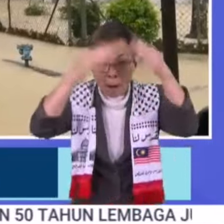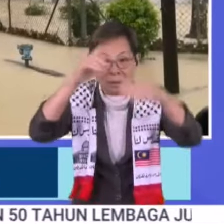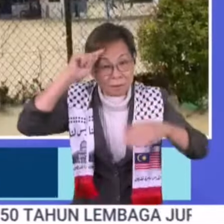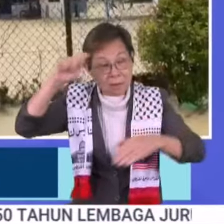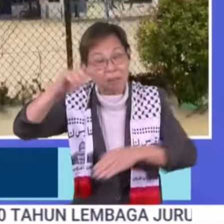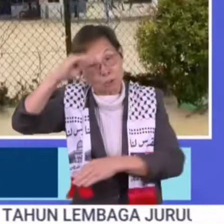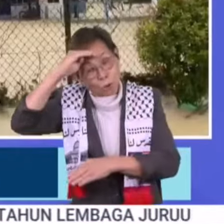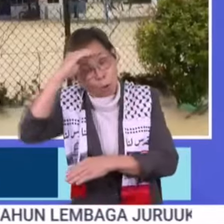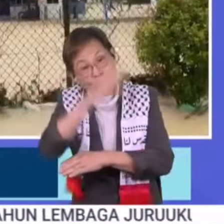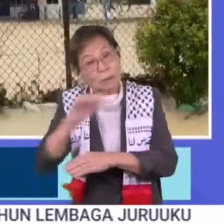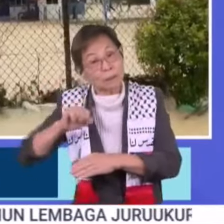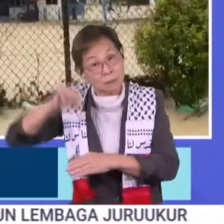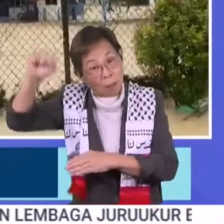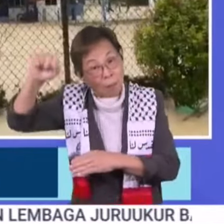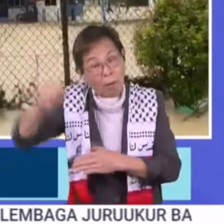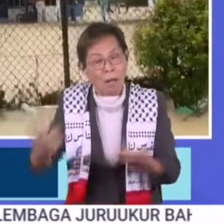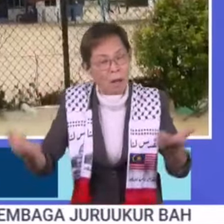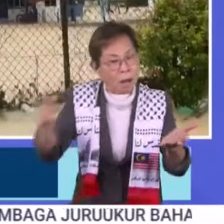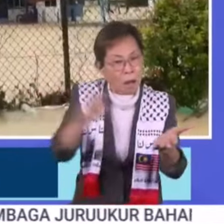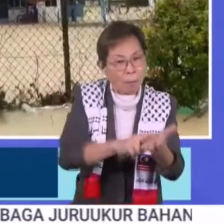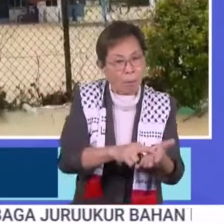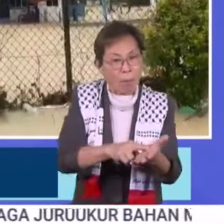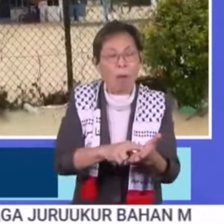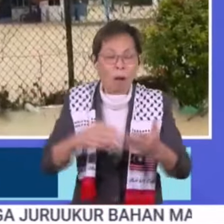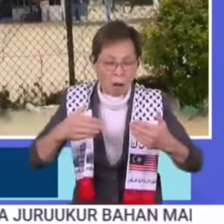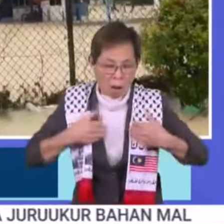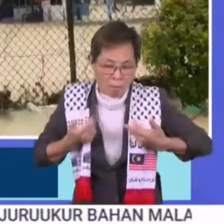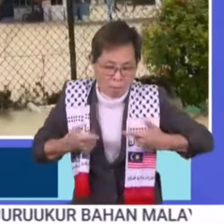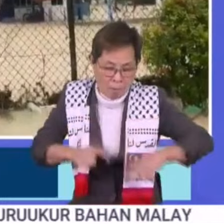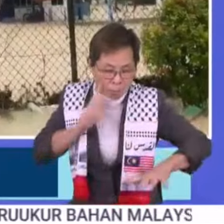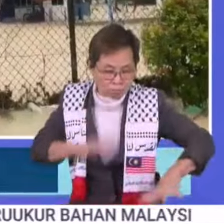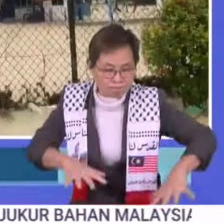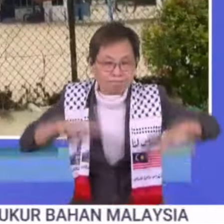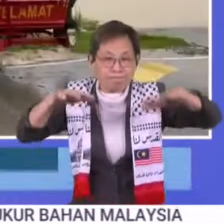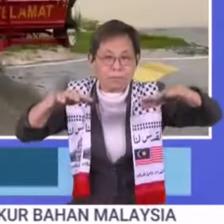Terengganu, Johor dan Sabah dilaporkan terjejas banjir.